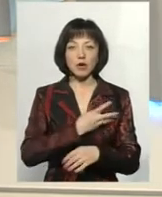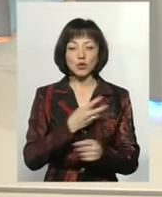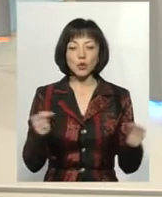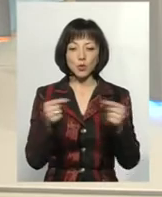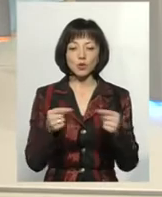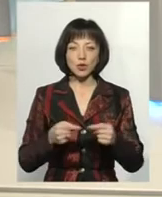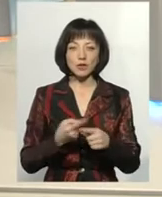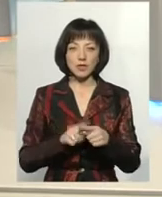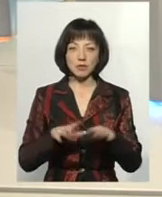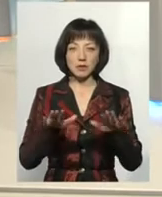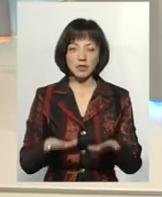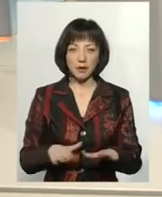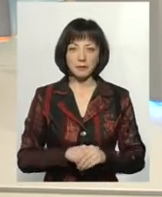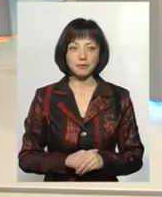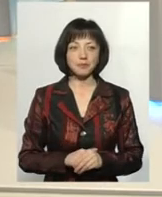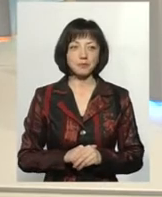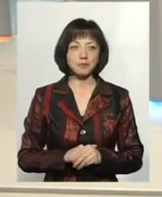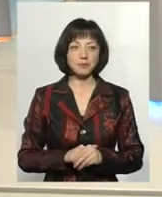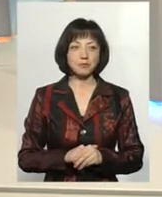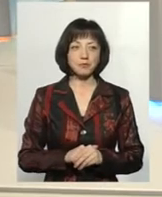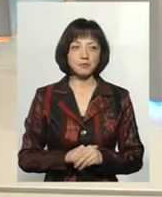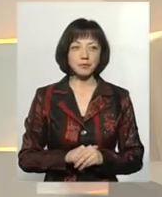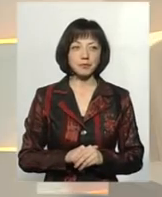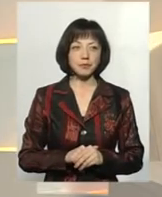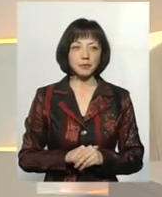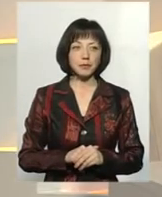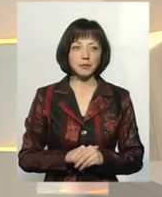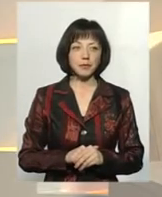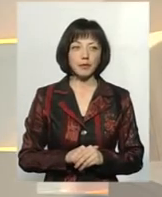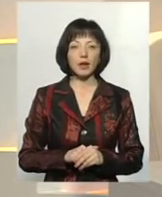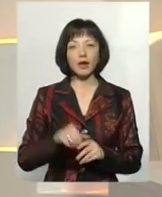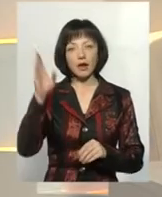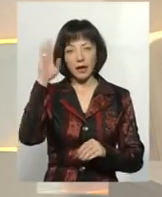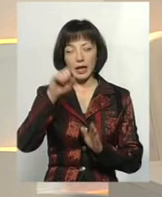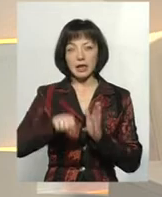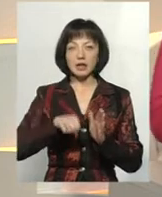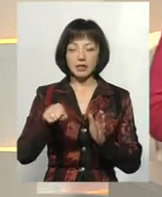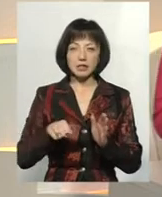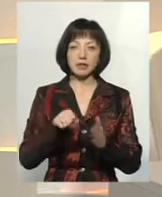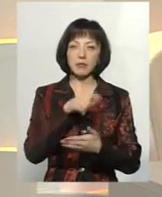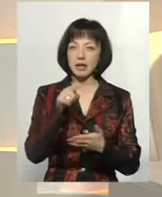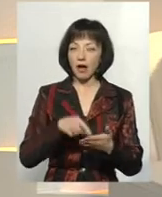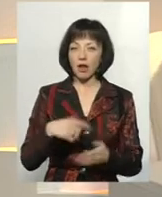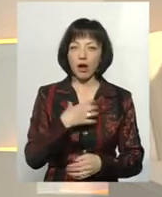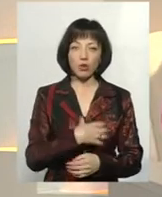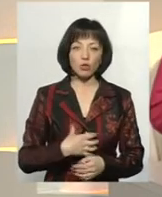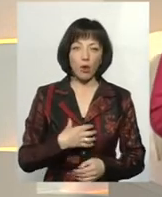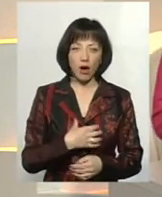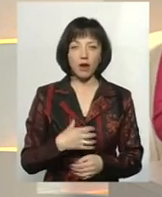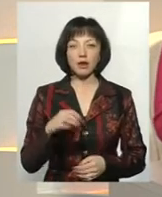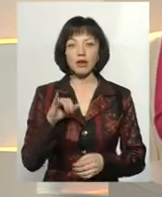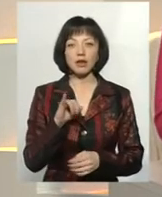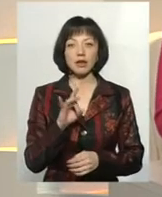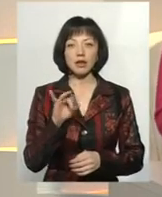узгоджувати ці місця. Ось так, дякуємо за корисну інформацію. Криниці. Знаємо, що це питання дуже актуальне.